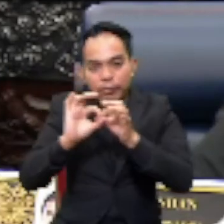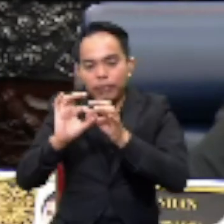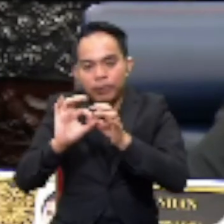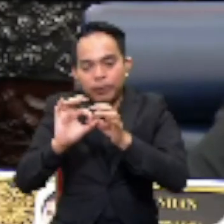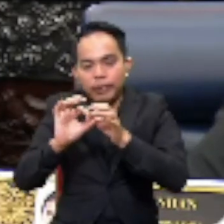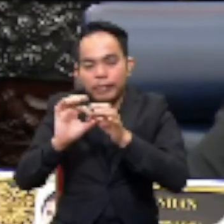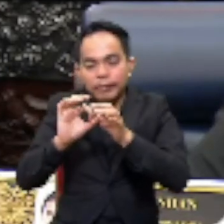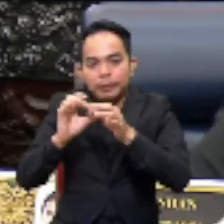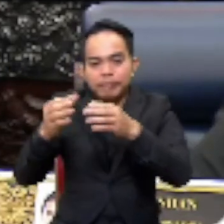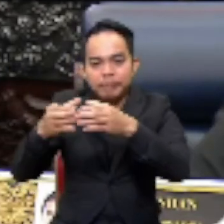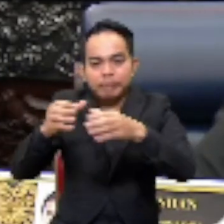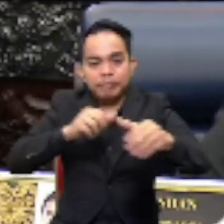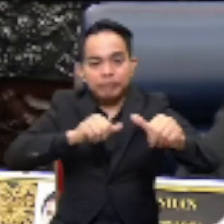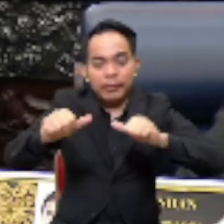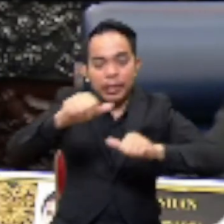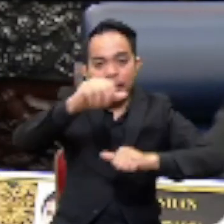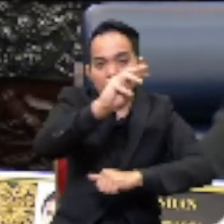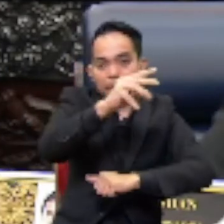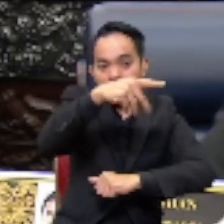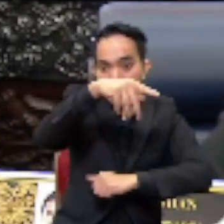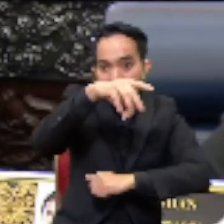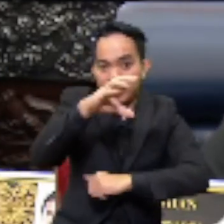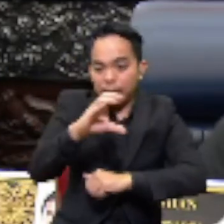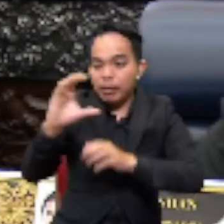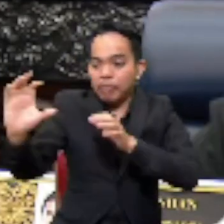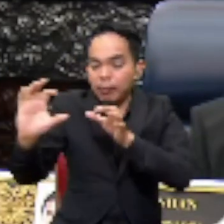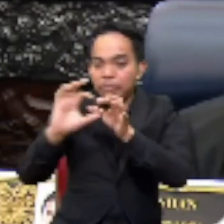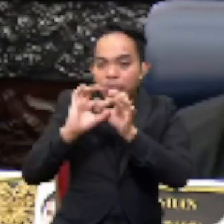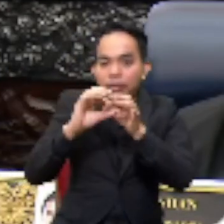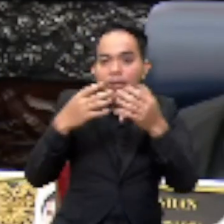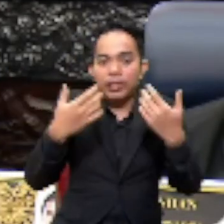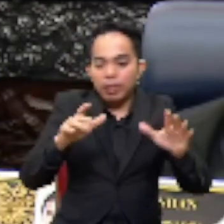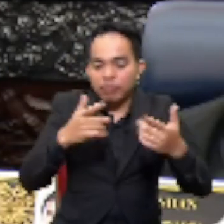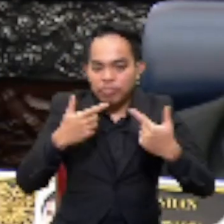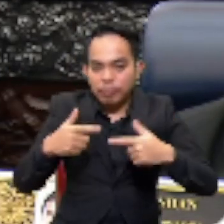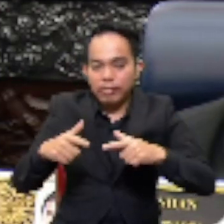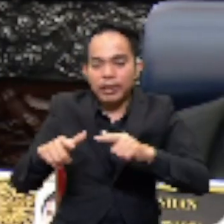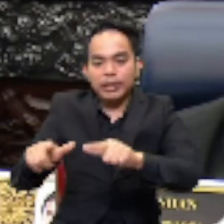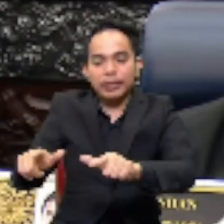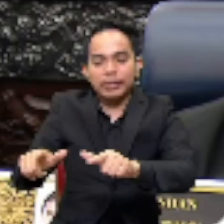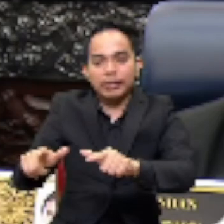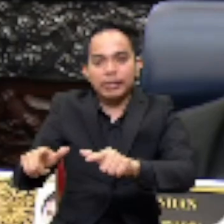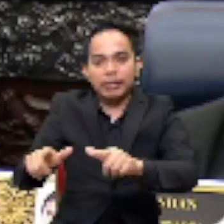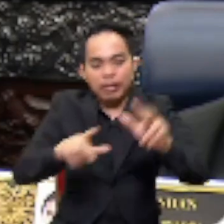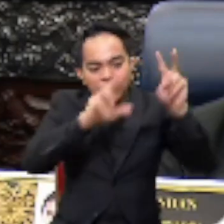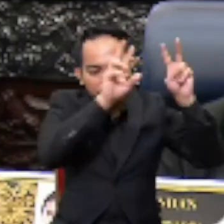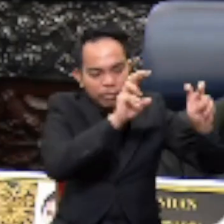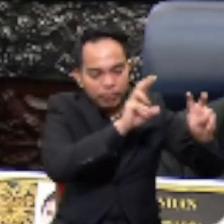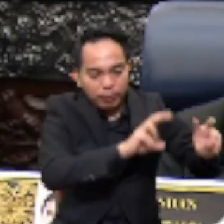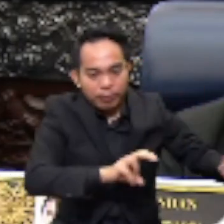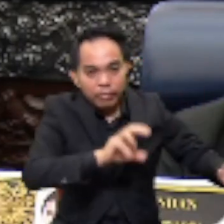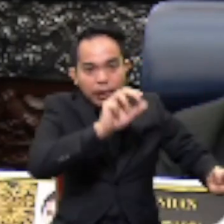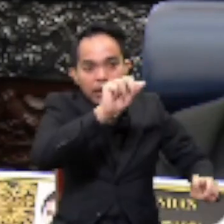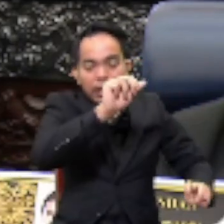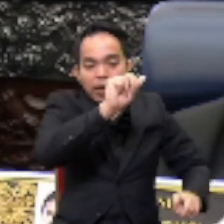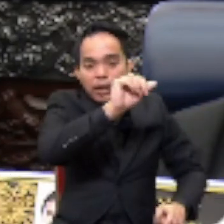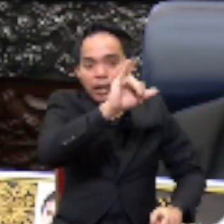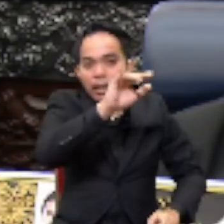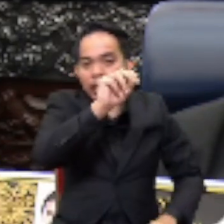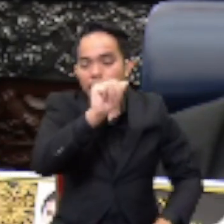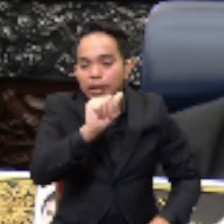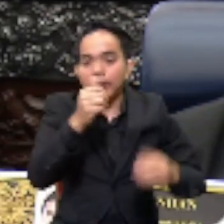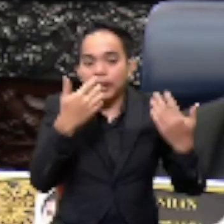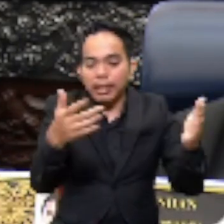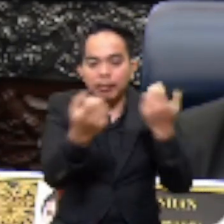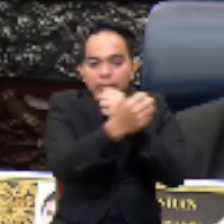productivity corporation MPC telah melaksanakan regulatory impact analisis Ria dan selanjutnya